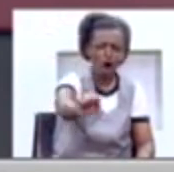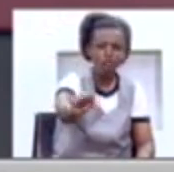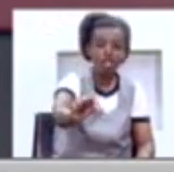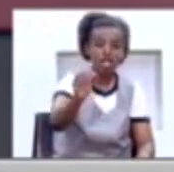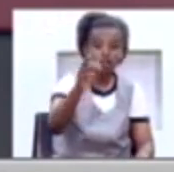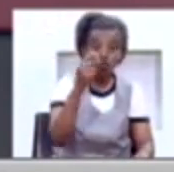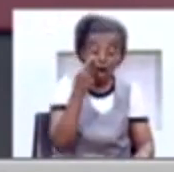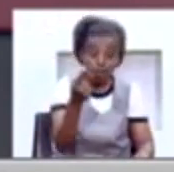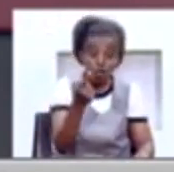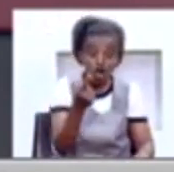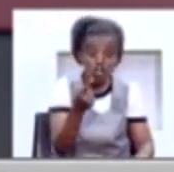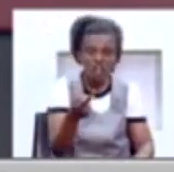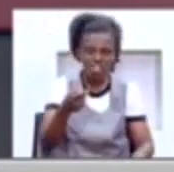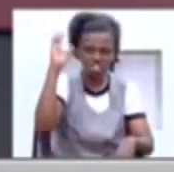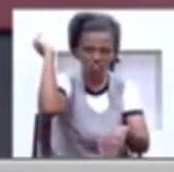nimumubona muzamuhagarike